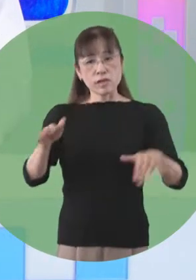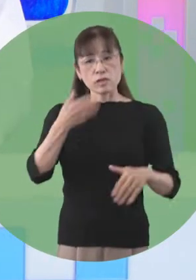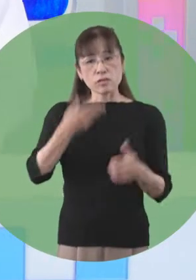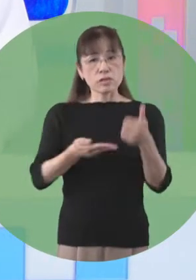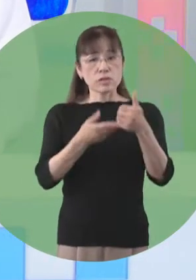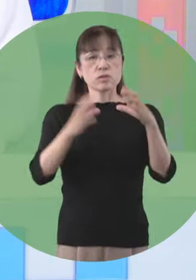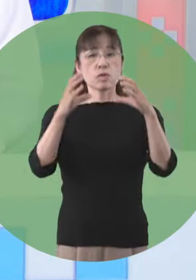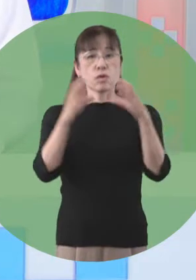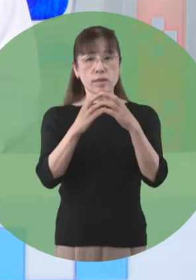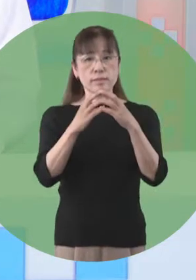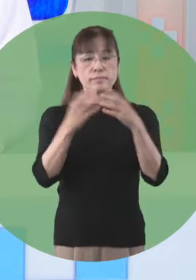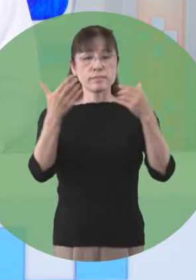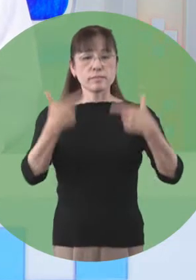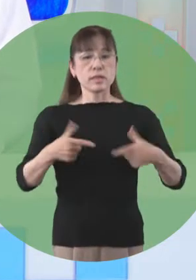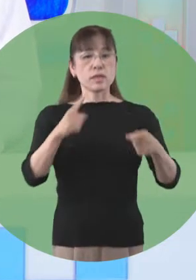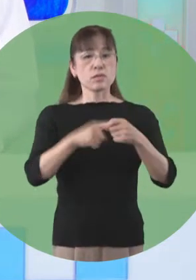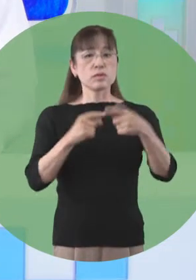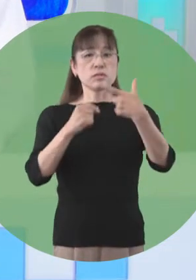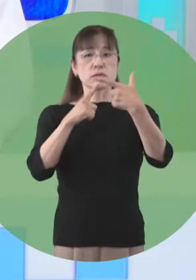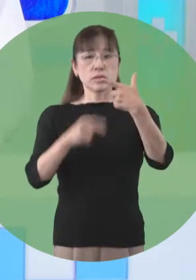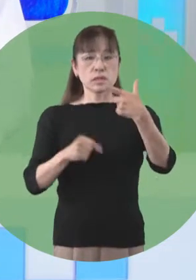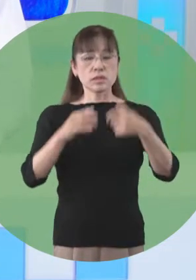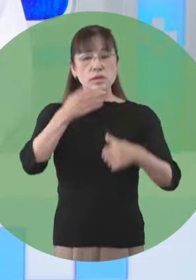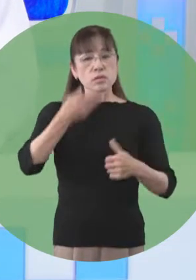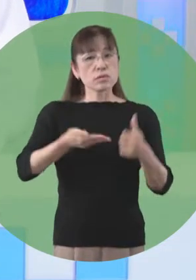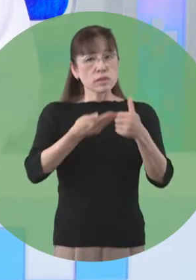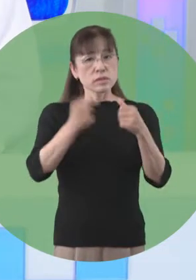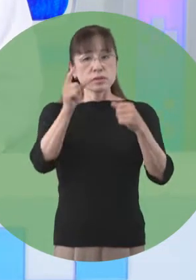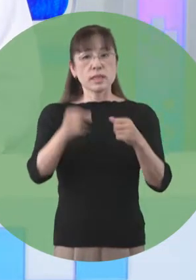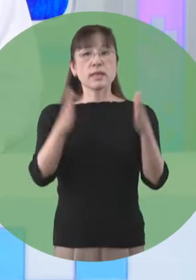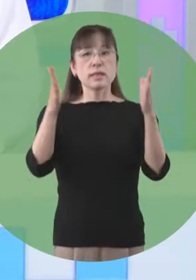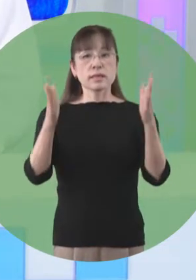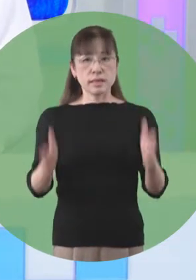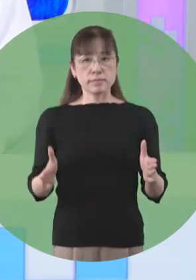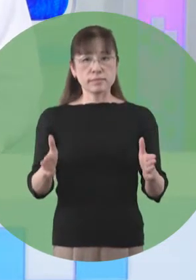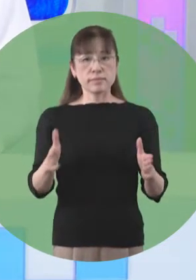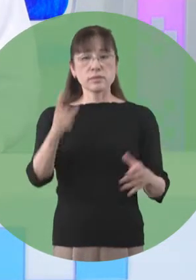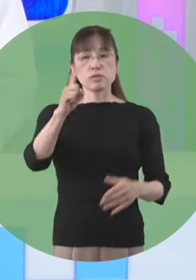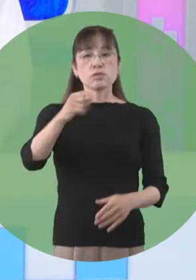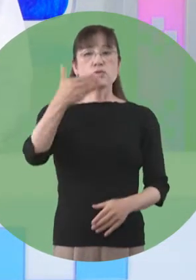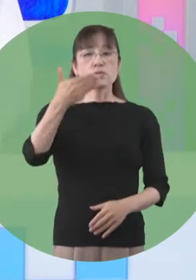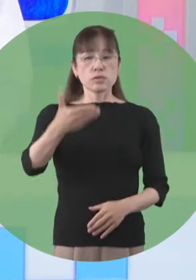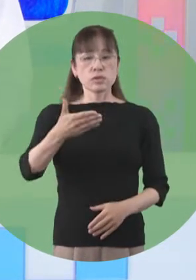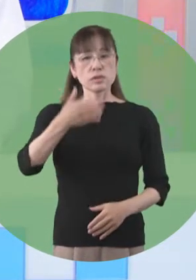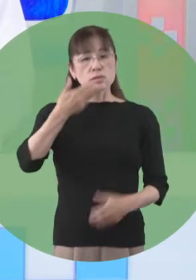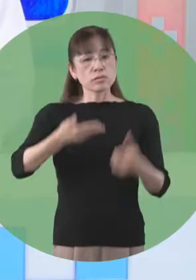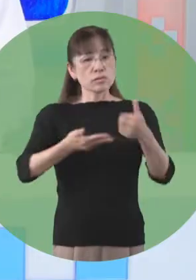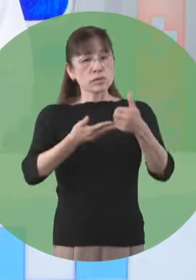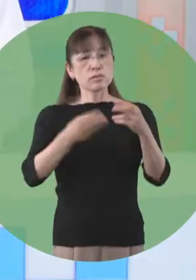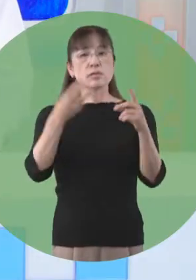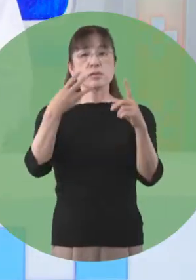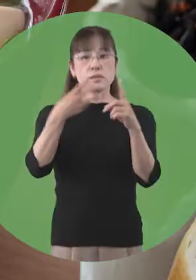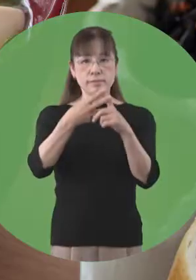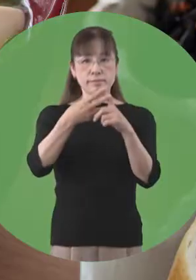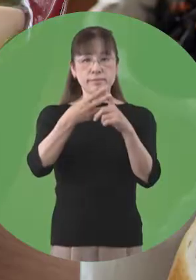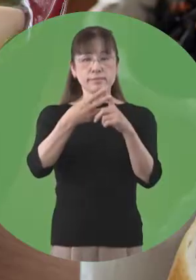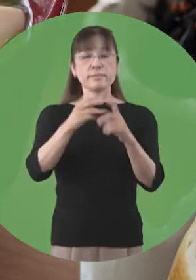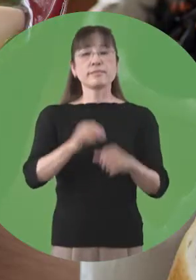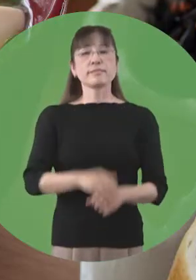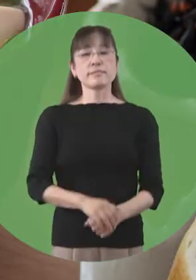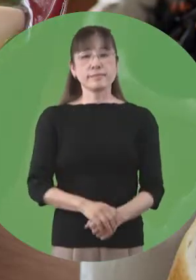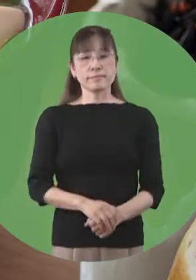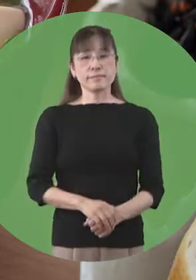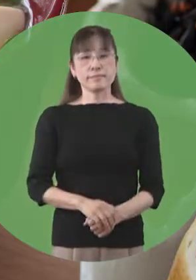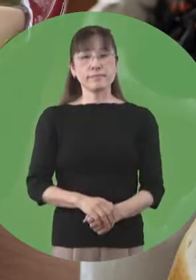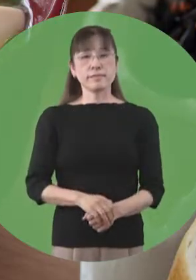輪。毎年6月は食育月間、毎月19日は食育の日です。